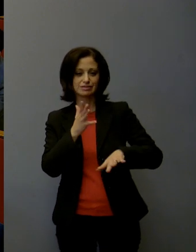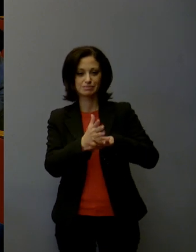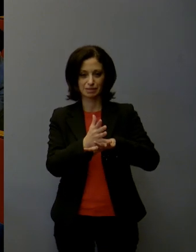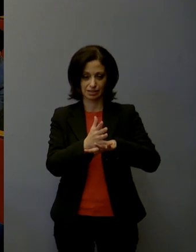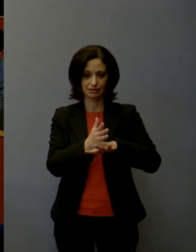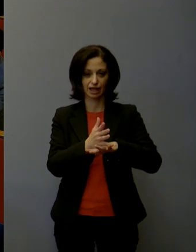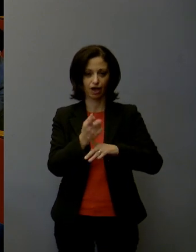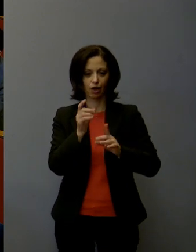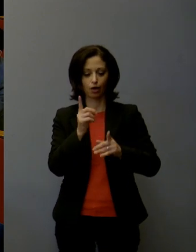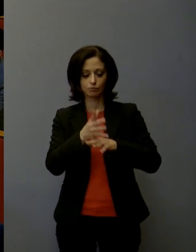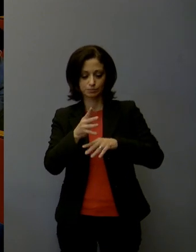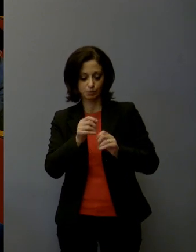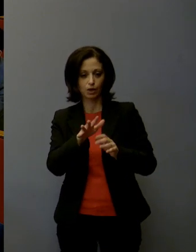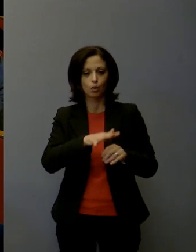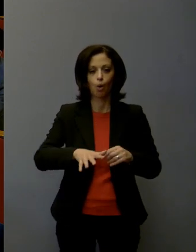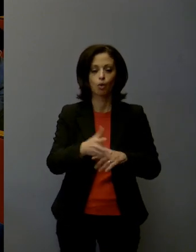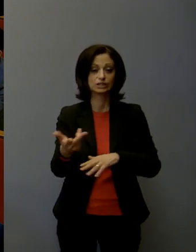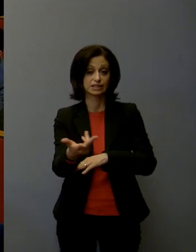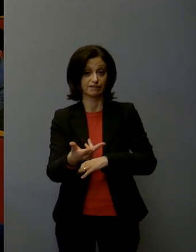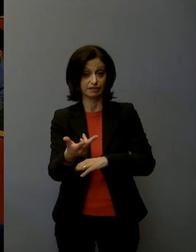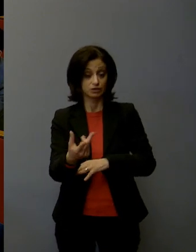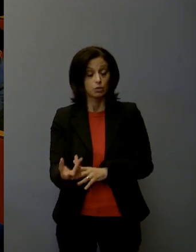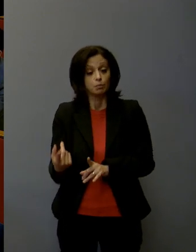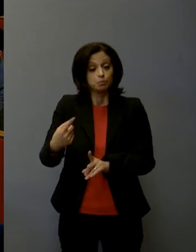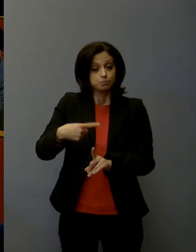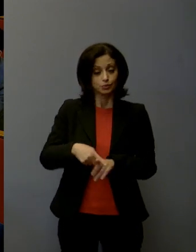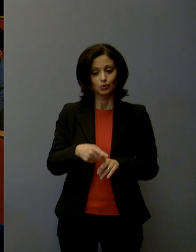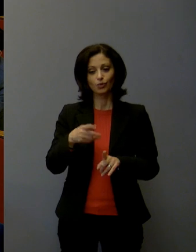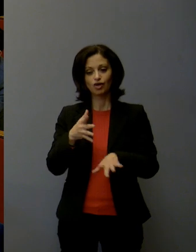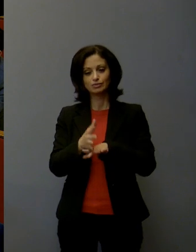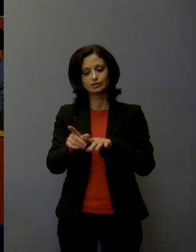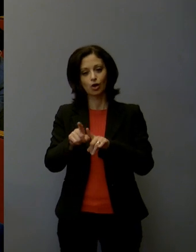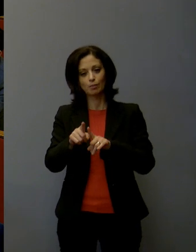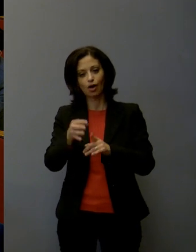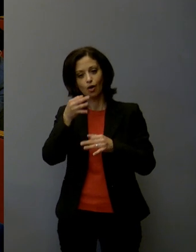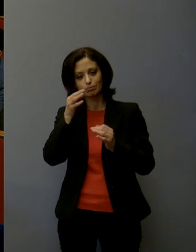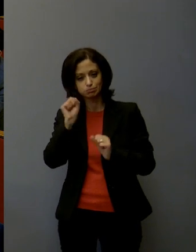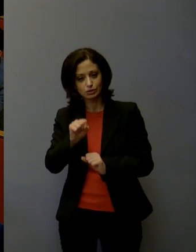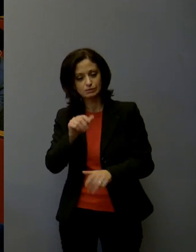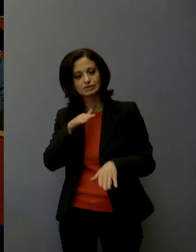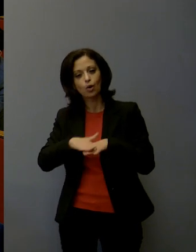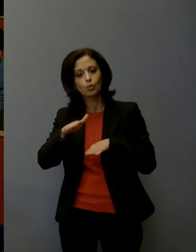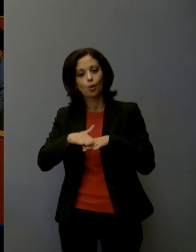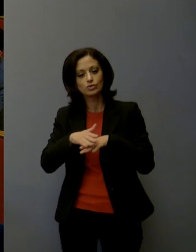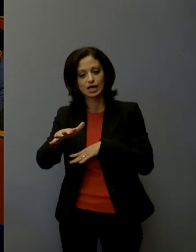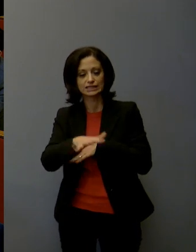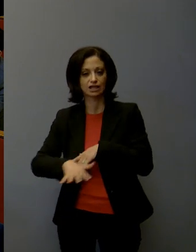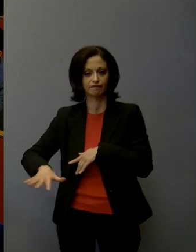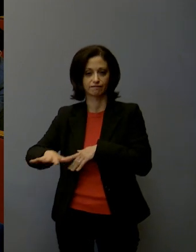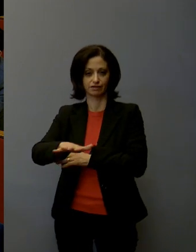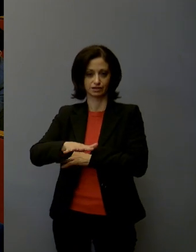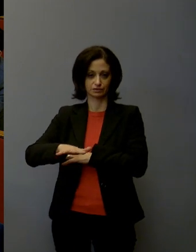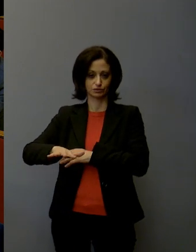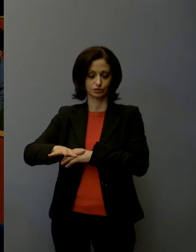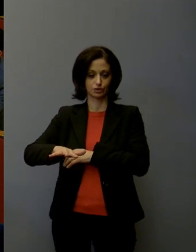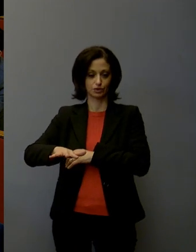a un luogo o a un servizio Ma anche fruibilità del luogo e del servizio significa che